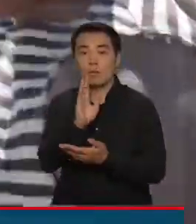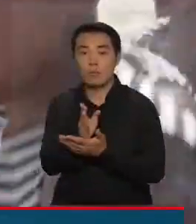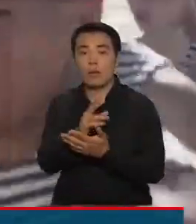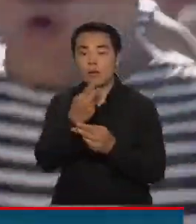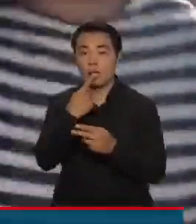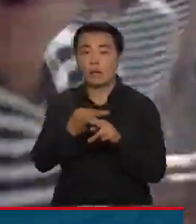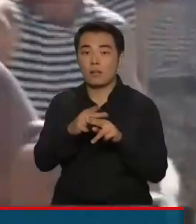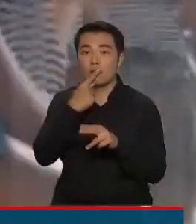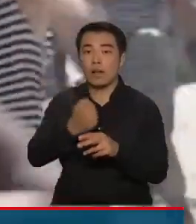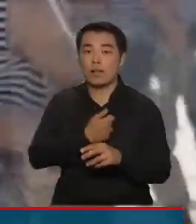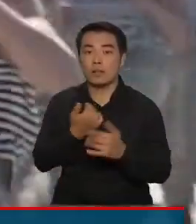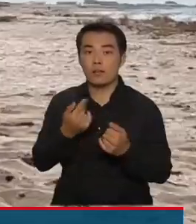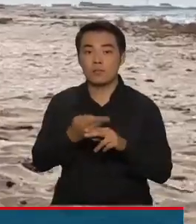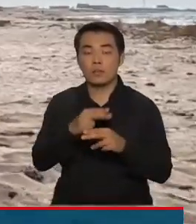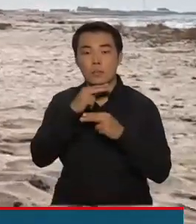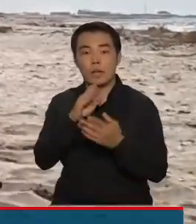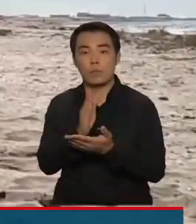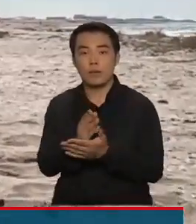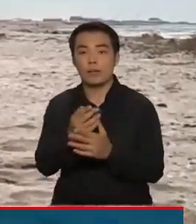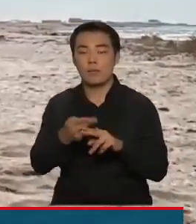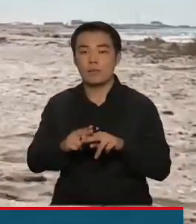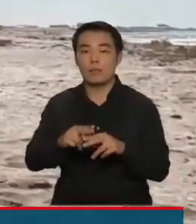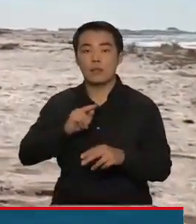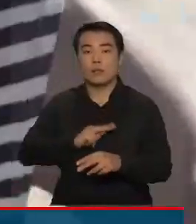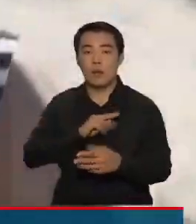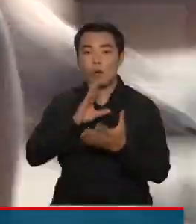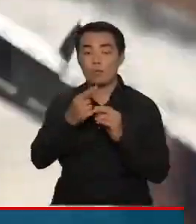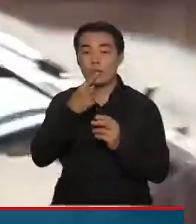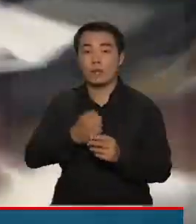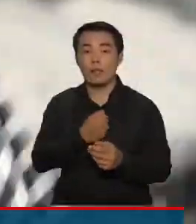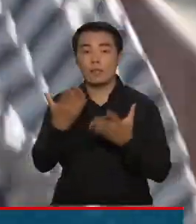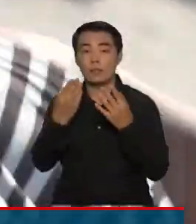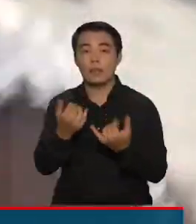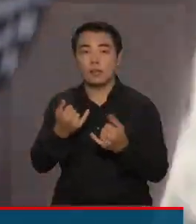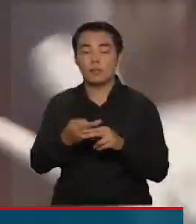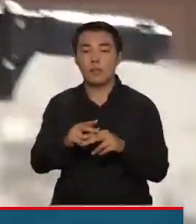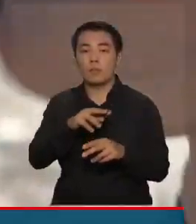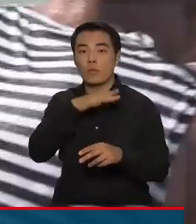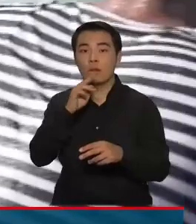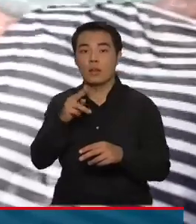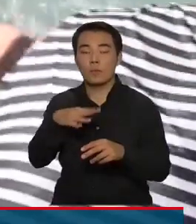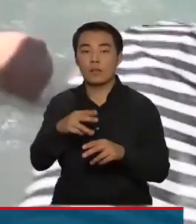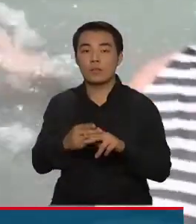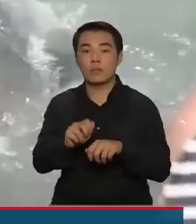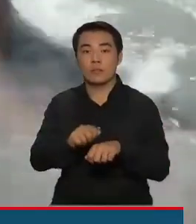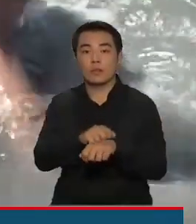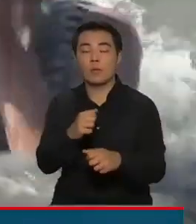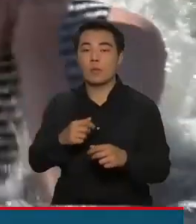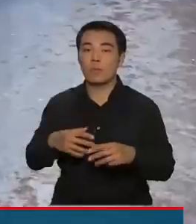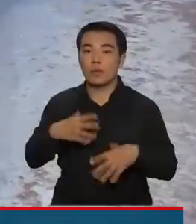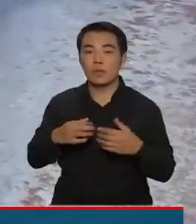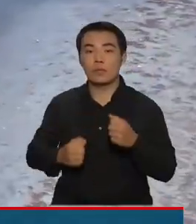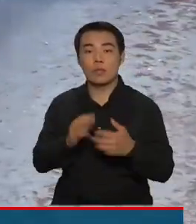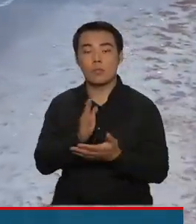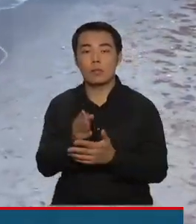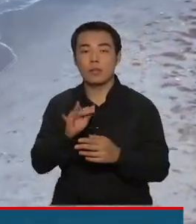әскерінің жаттығуы да осал емес. Ала жолақ жейделі сарбаздар күніне жағалау жиегімен бірнеше шақырым жүгіреді. Одан әрі қарумен және атыс